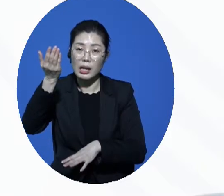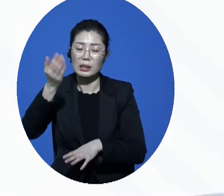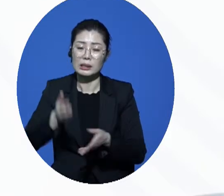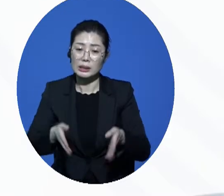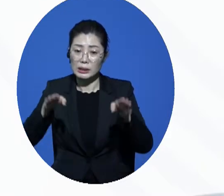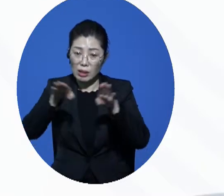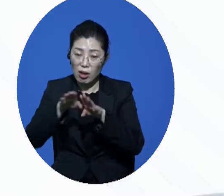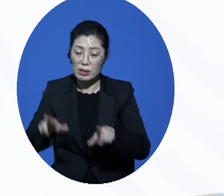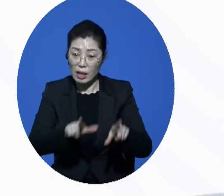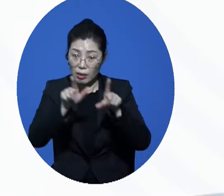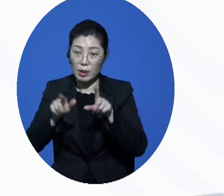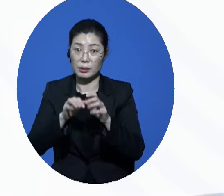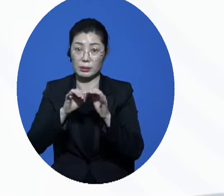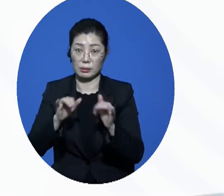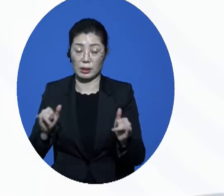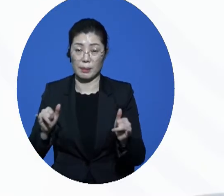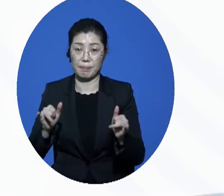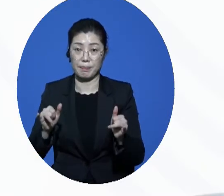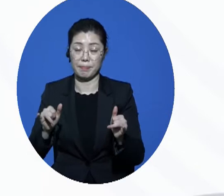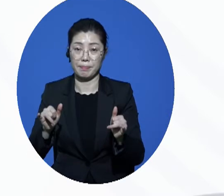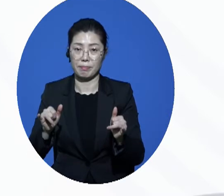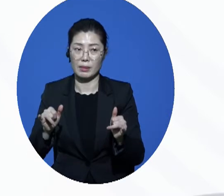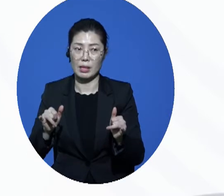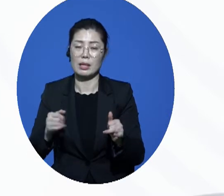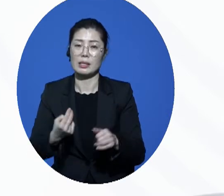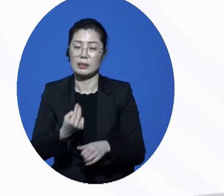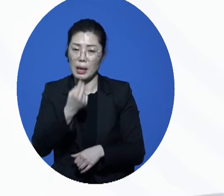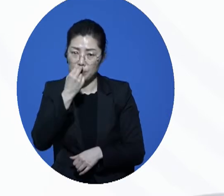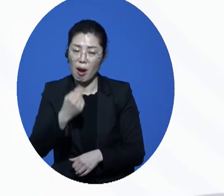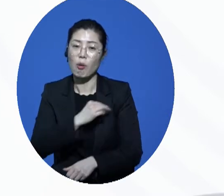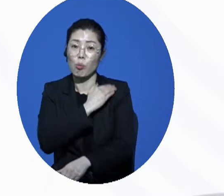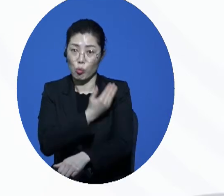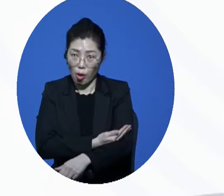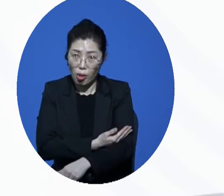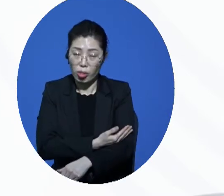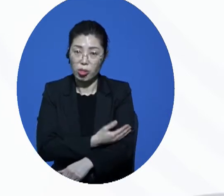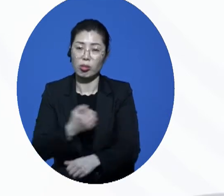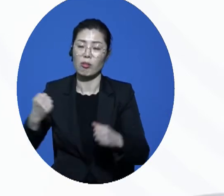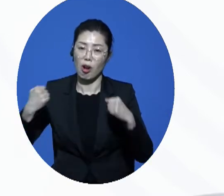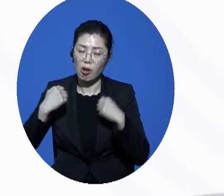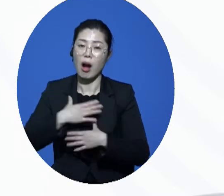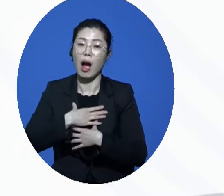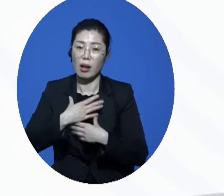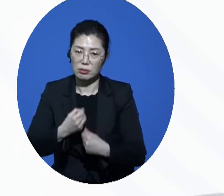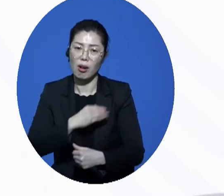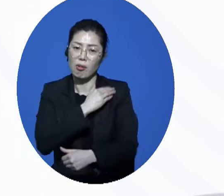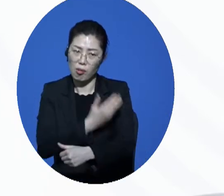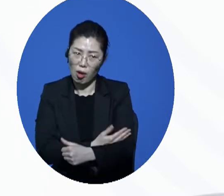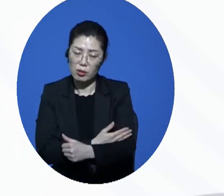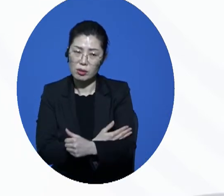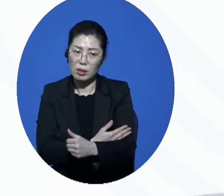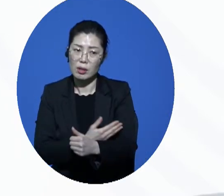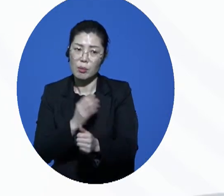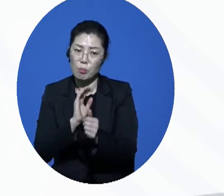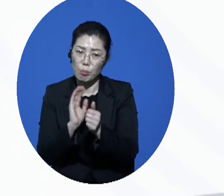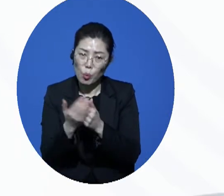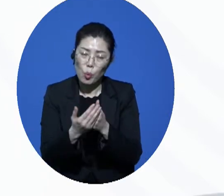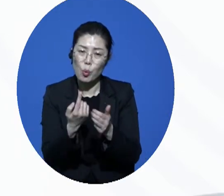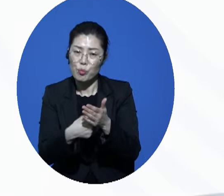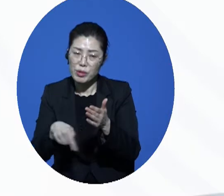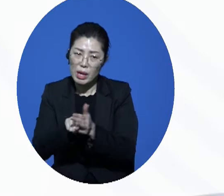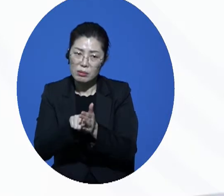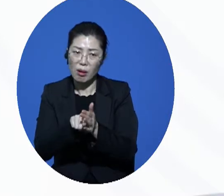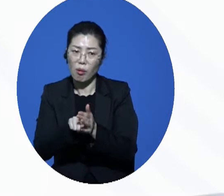이 시설 입소자들의 어떤 생명권 내지는 건강 안전권을 보장하기 위한 조치가 전혀